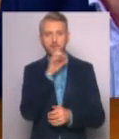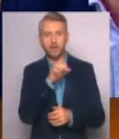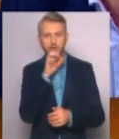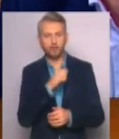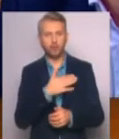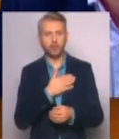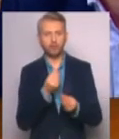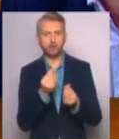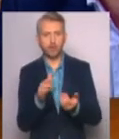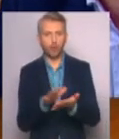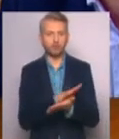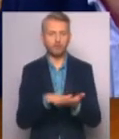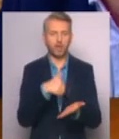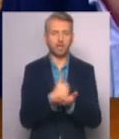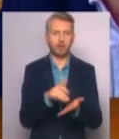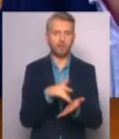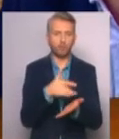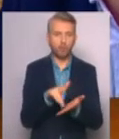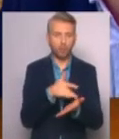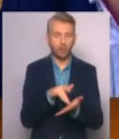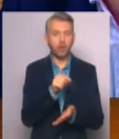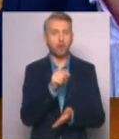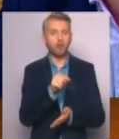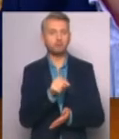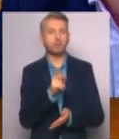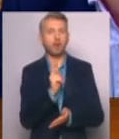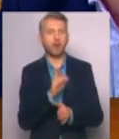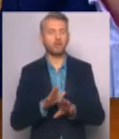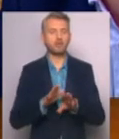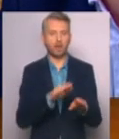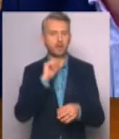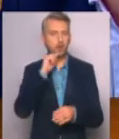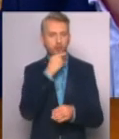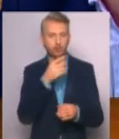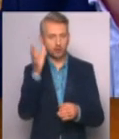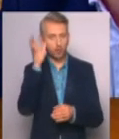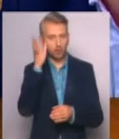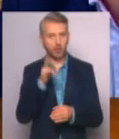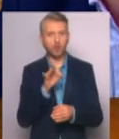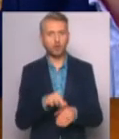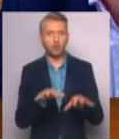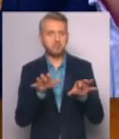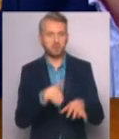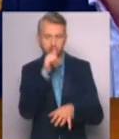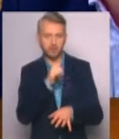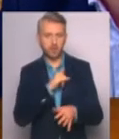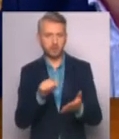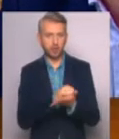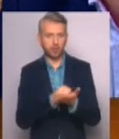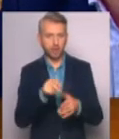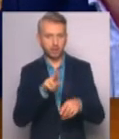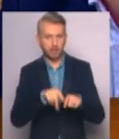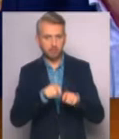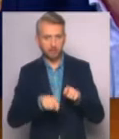Я главбух, аудит, кандидат экономических наук. Но председательша Бурбай не дал документы для проверки, ушел